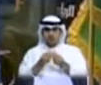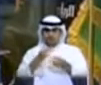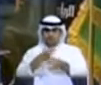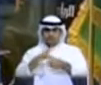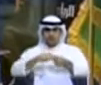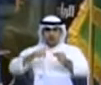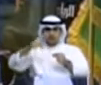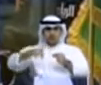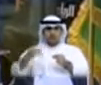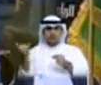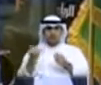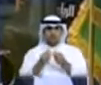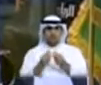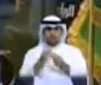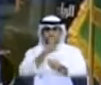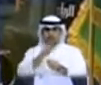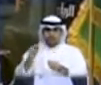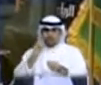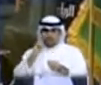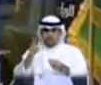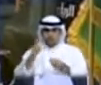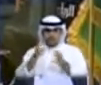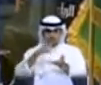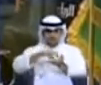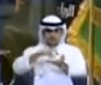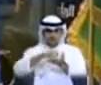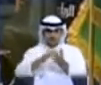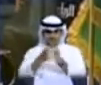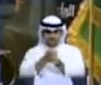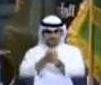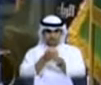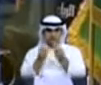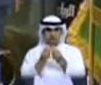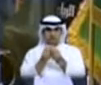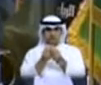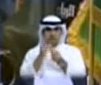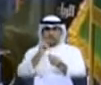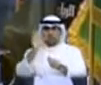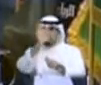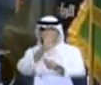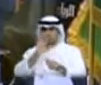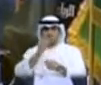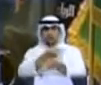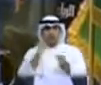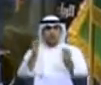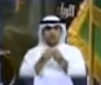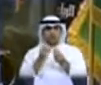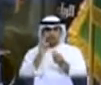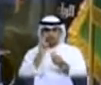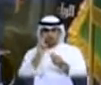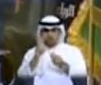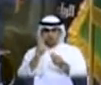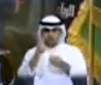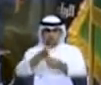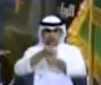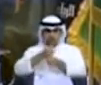خلال التعاون مع الأجهزة الأمنية للدول الحليفة والصديقة، أو مع المنظمات الدولية المتخصصة لحماية أمن دول المجلس